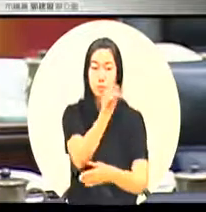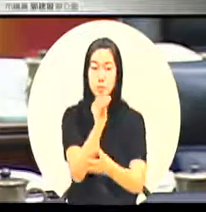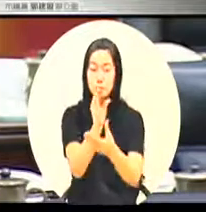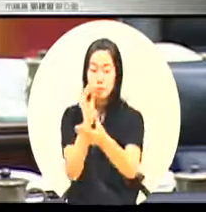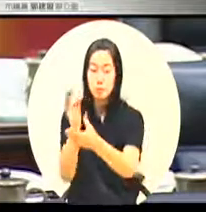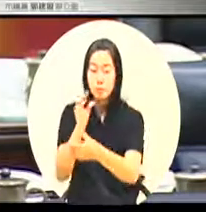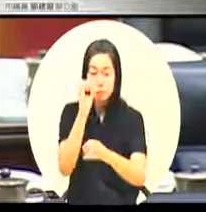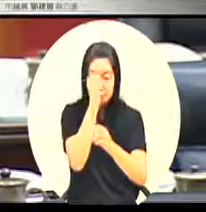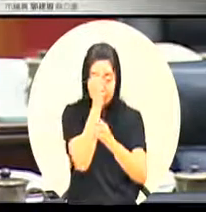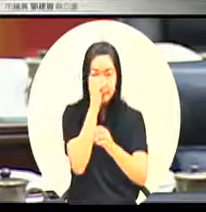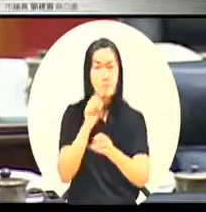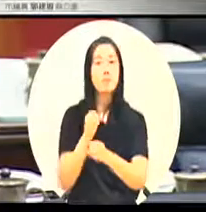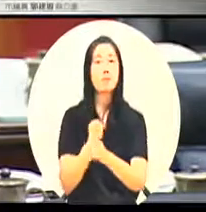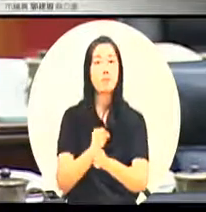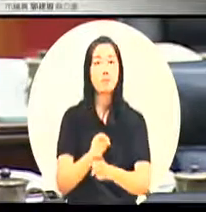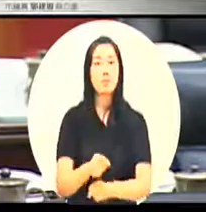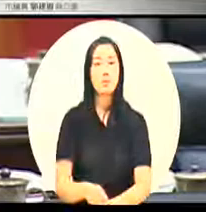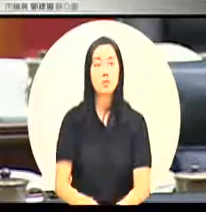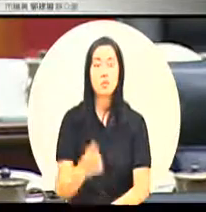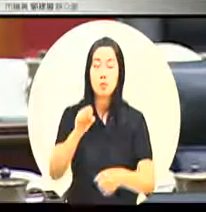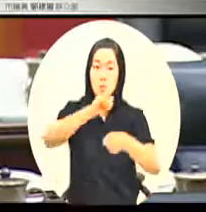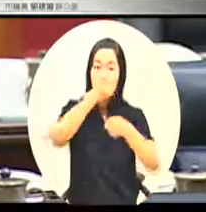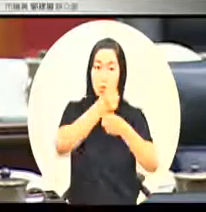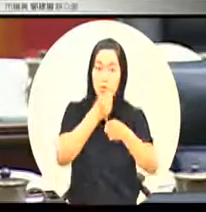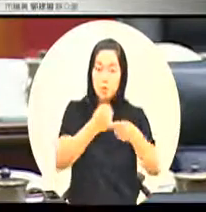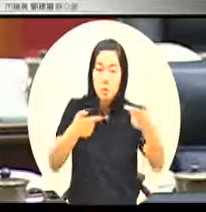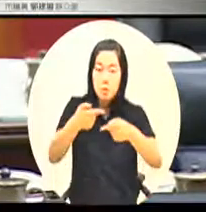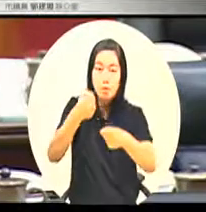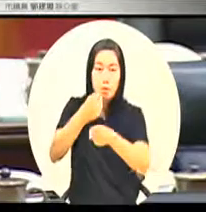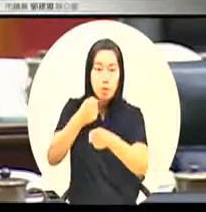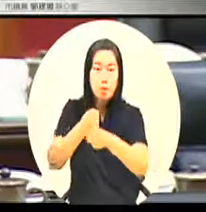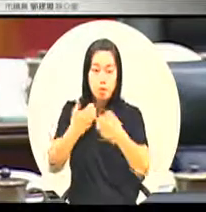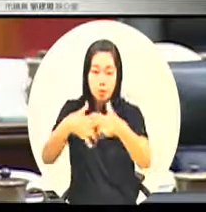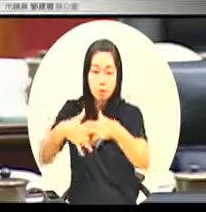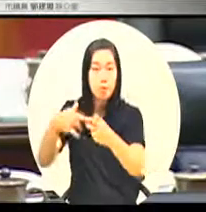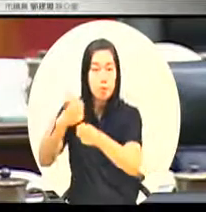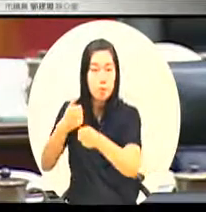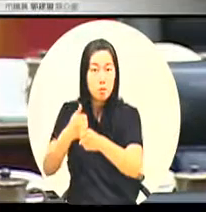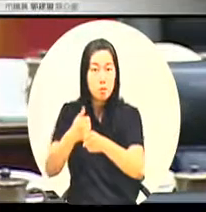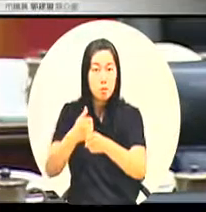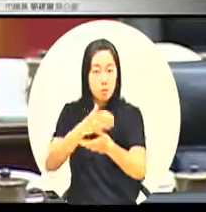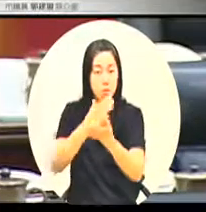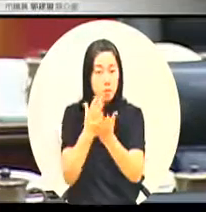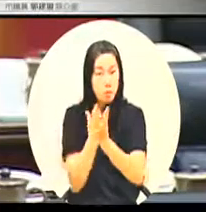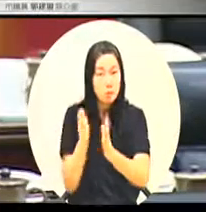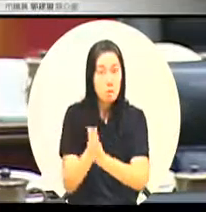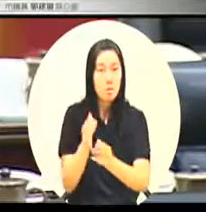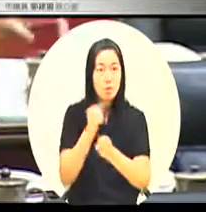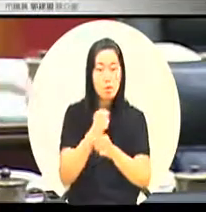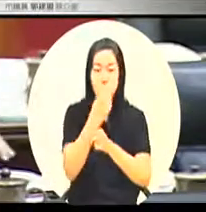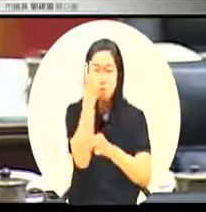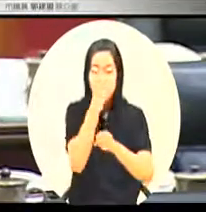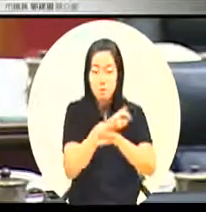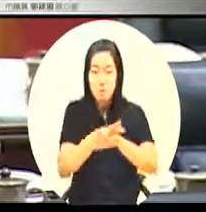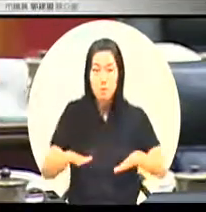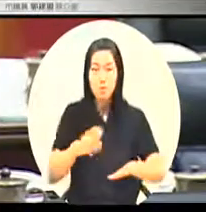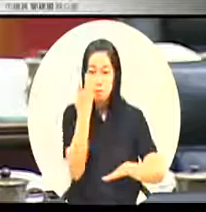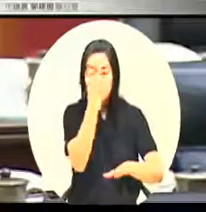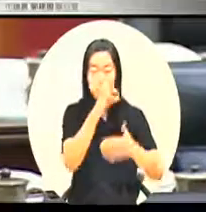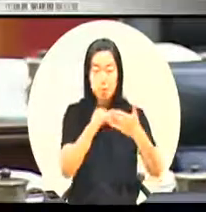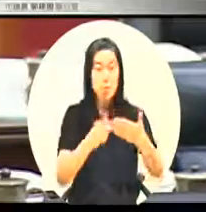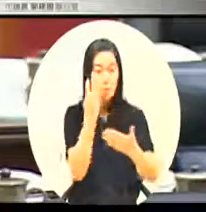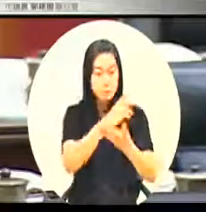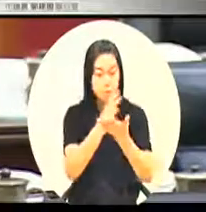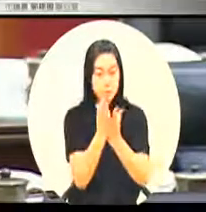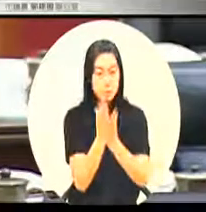福部做成品半成品加工品的抽验，教育部做 卫生安全稽核，中央负责联合稽查。那